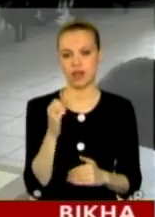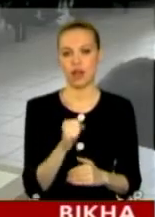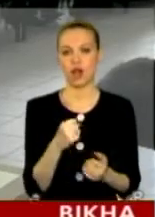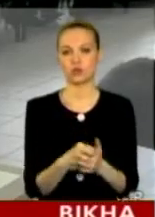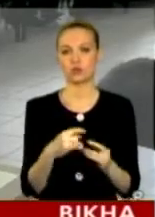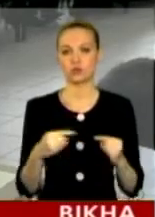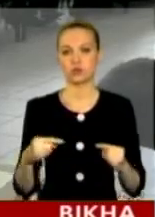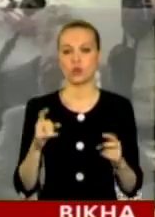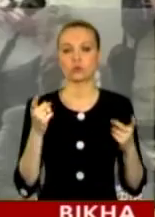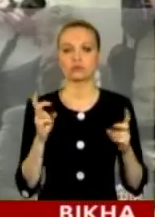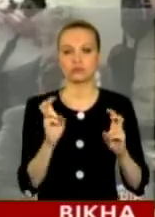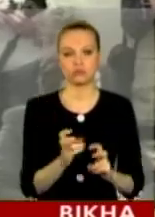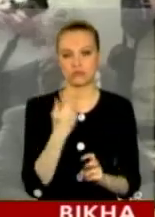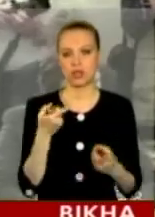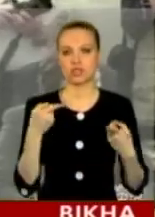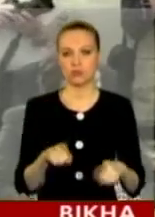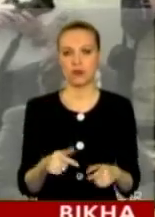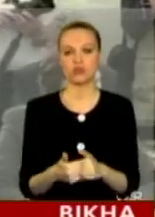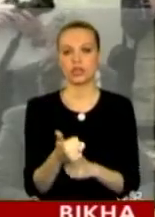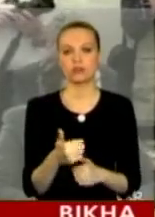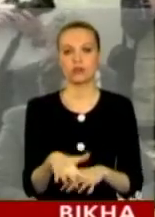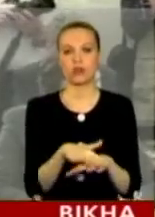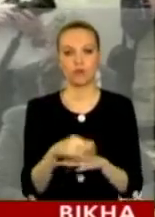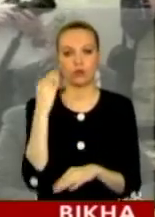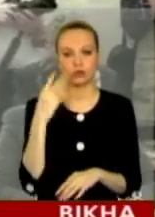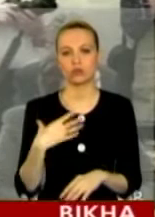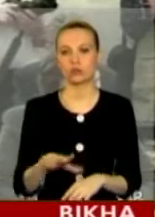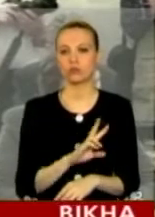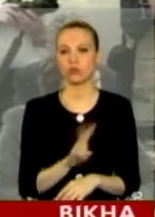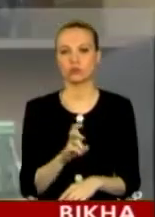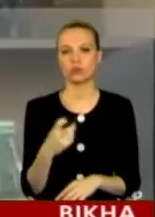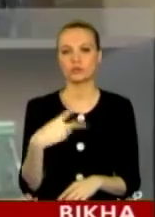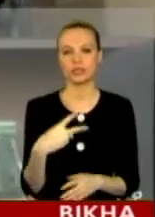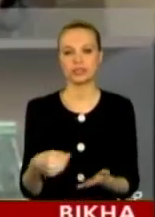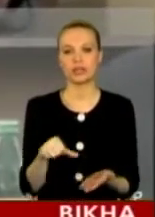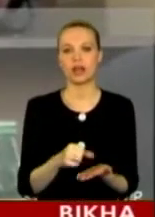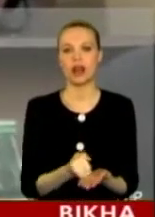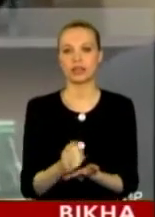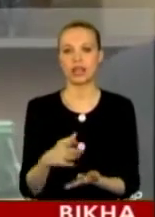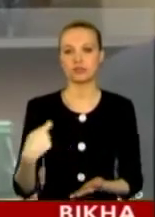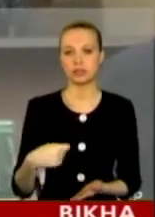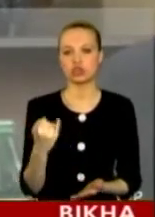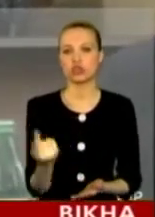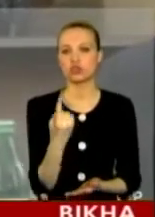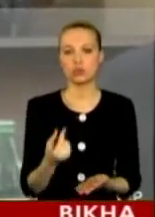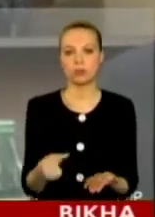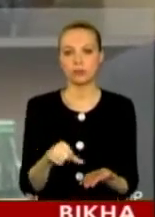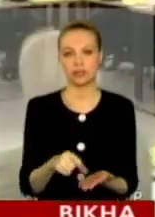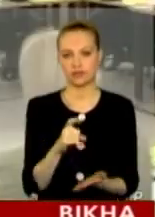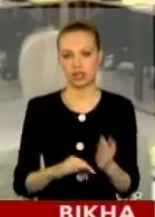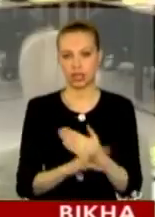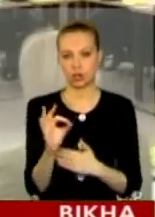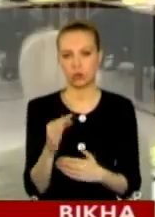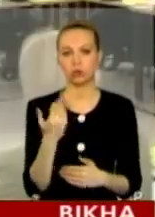столу так і не сіли справжні лідери громадської думки. Не було нікого з двох десятків кандидатів у президенти і взагалі жодного представника зі